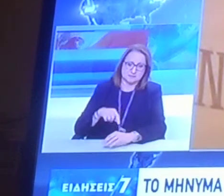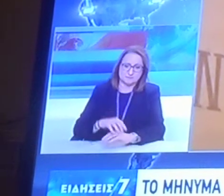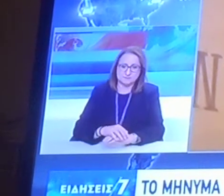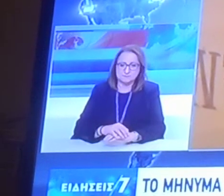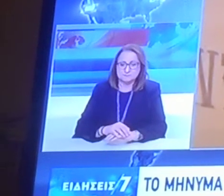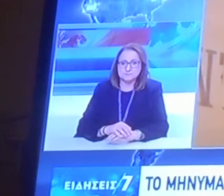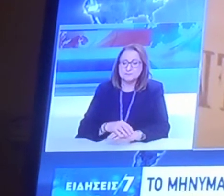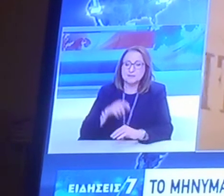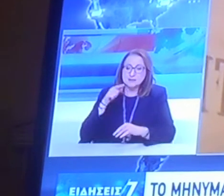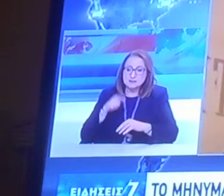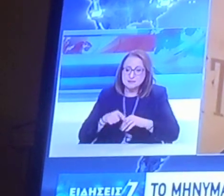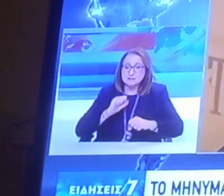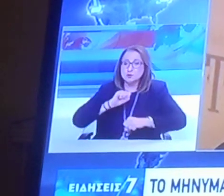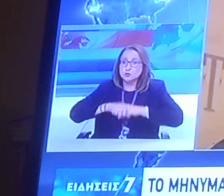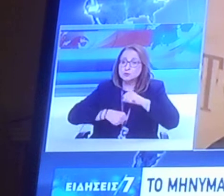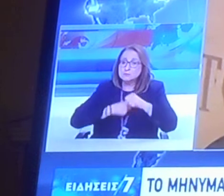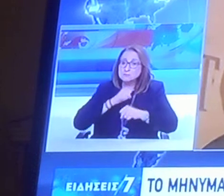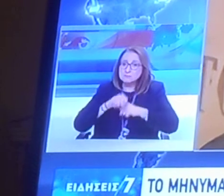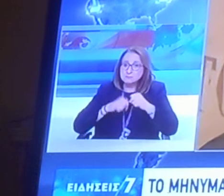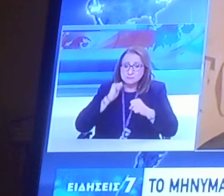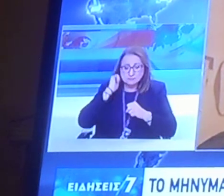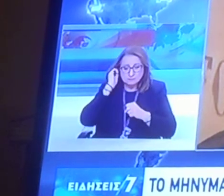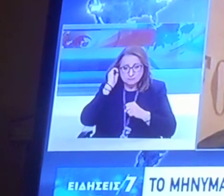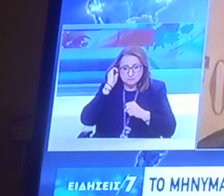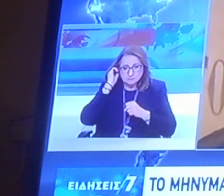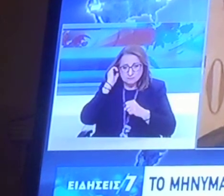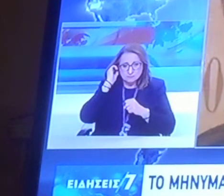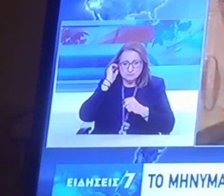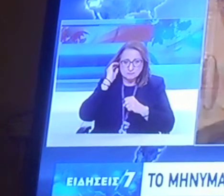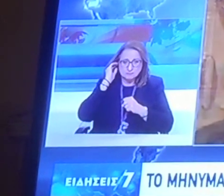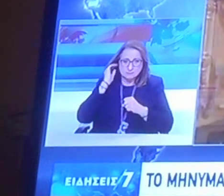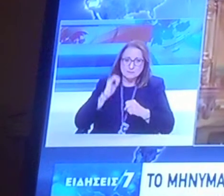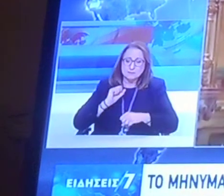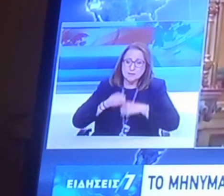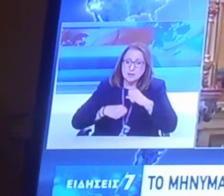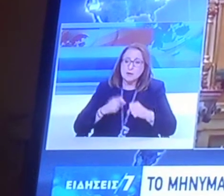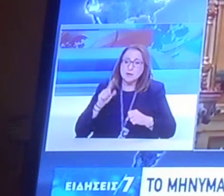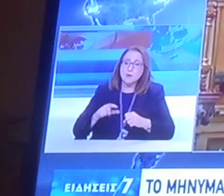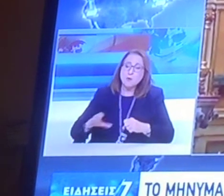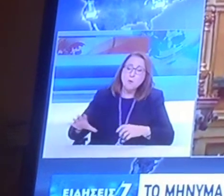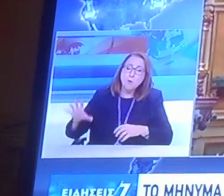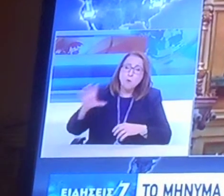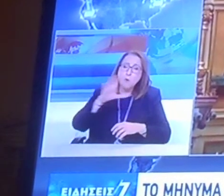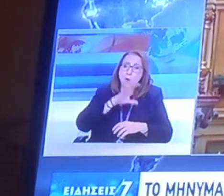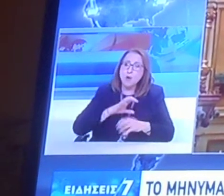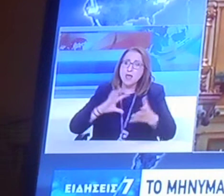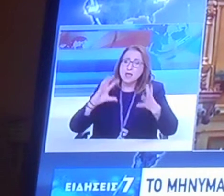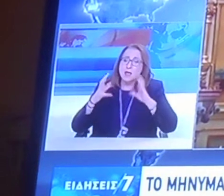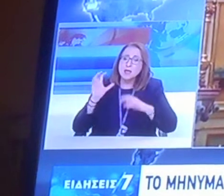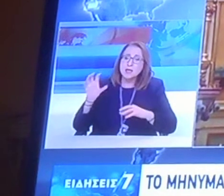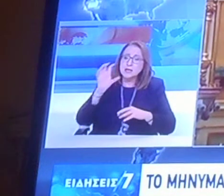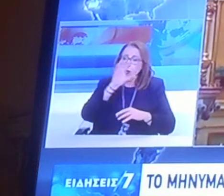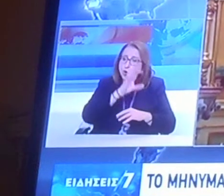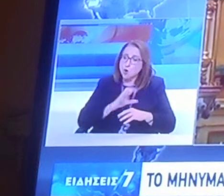Στον αγώνα αυτόν, οι συντεταγμένες πολιτείες, τα κράτη και οι αρμόδιες